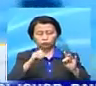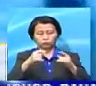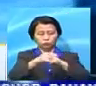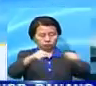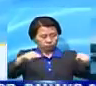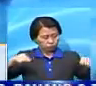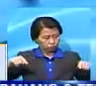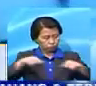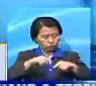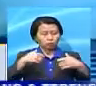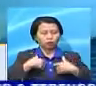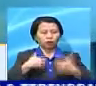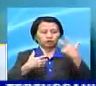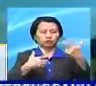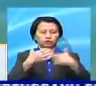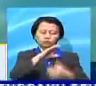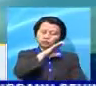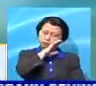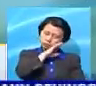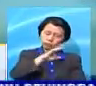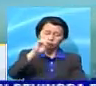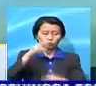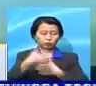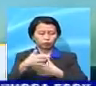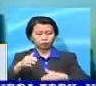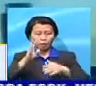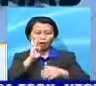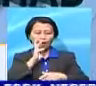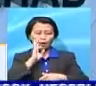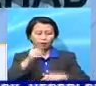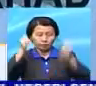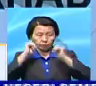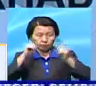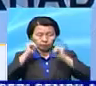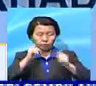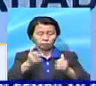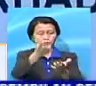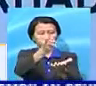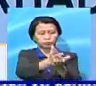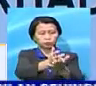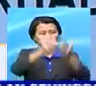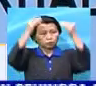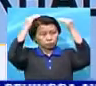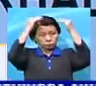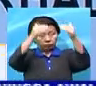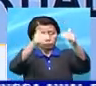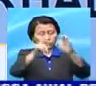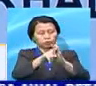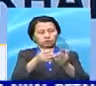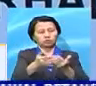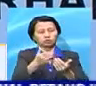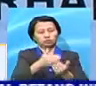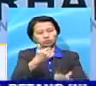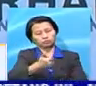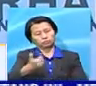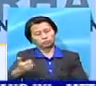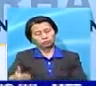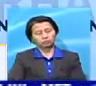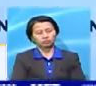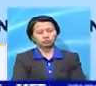persegi, mempunyai 3 bilik tidur, 2 bilik air dan petak letak kereta berbumbung serta kemudahan lain.